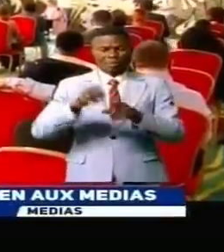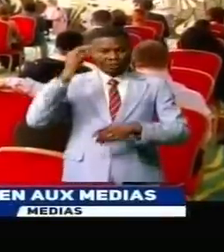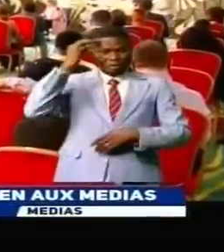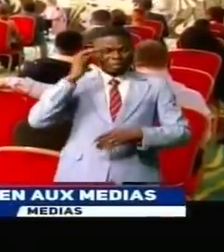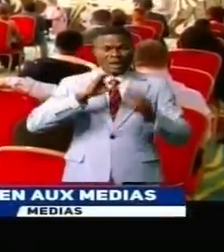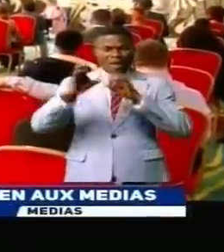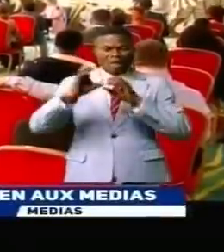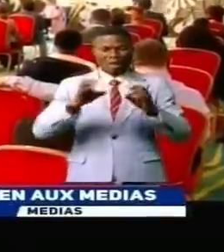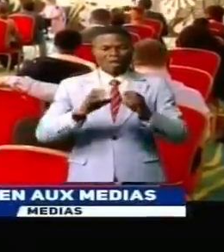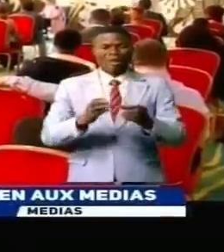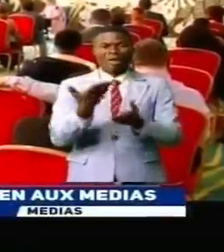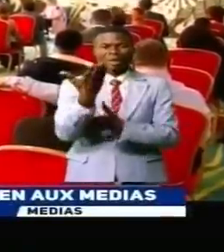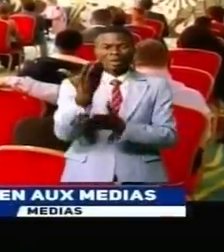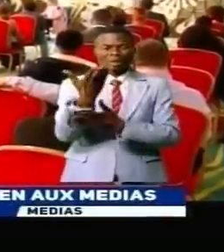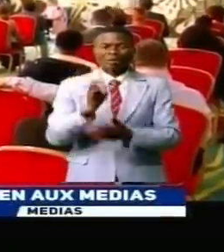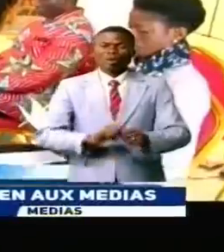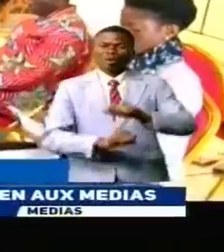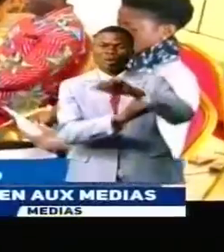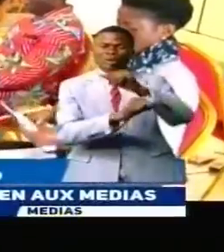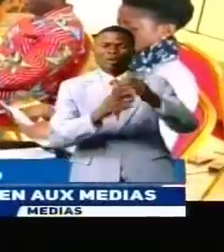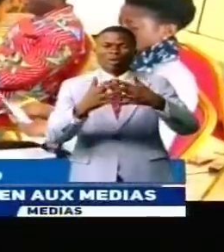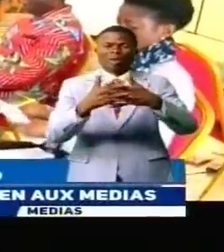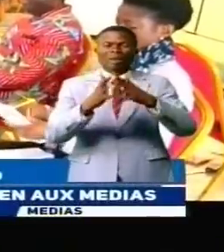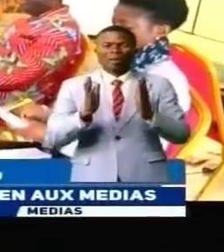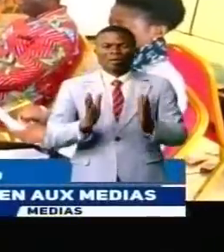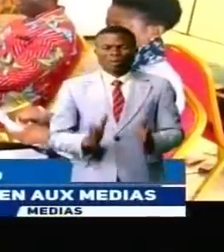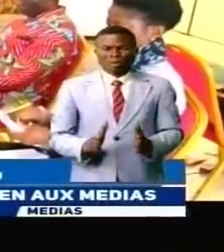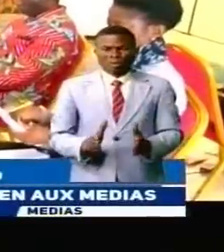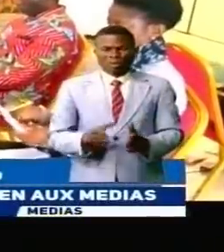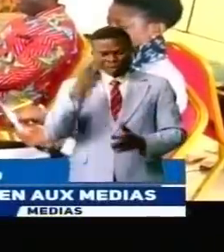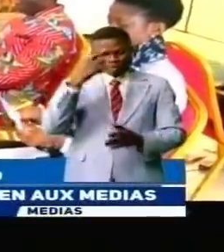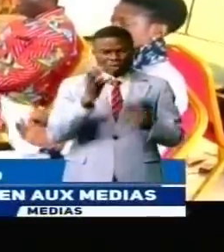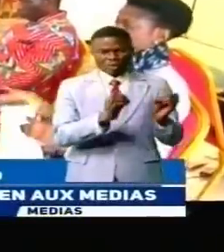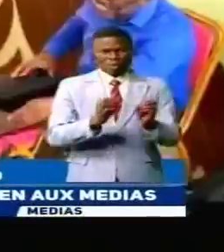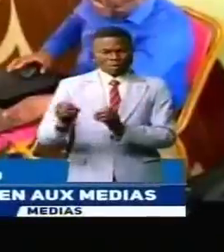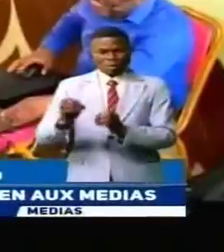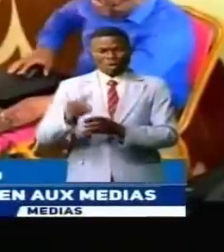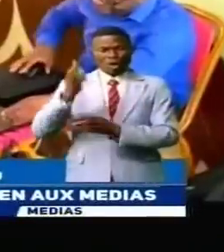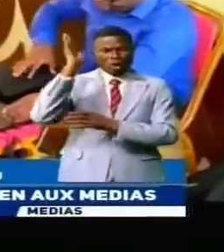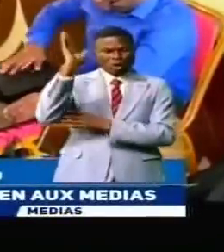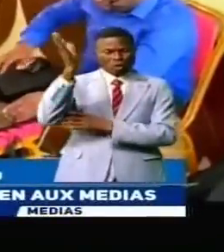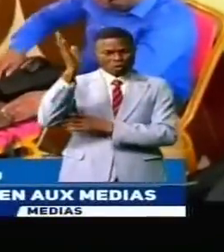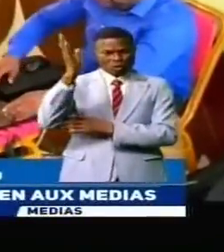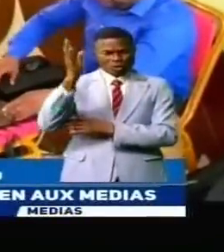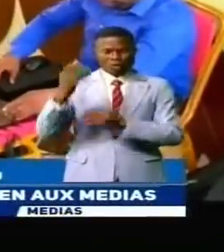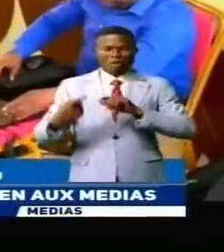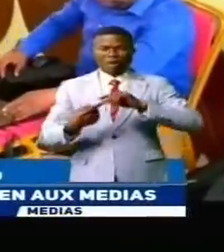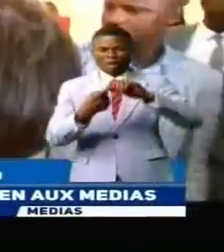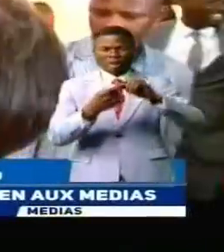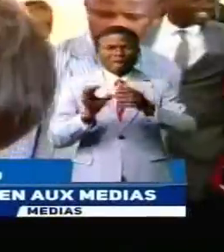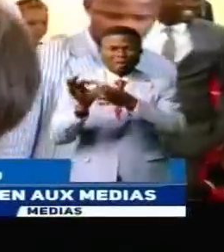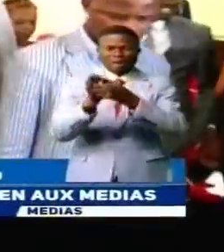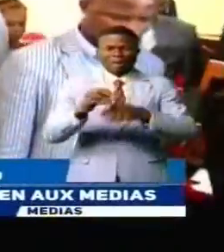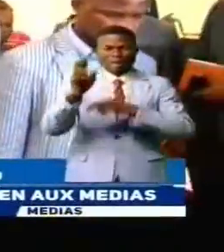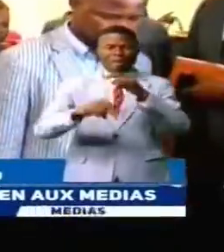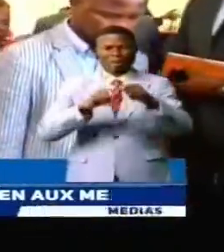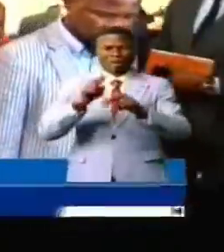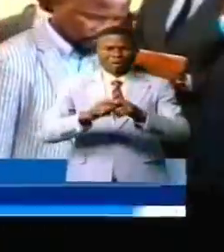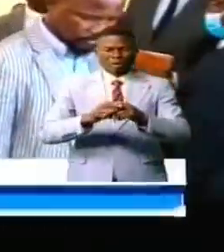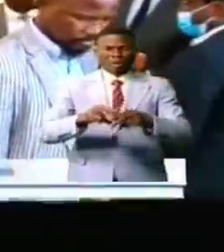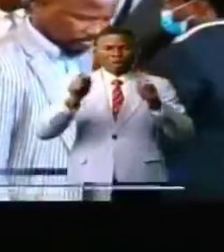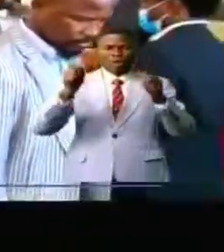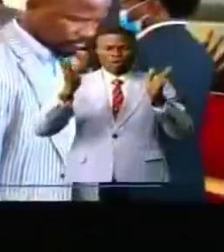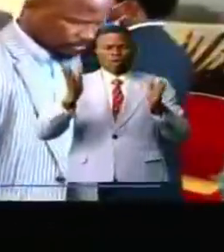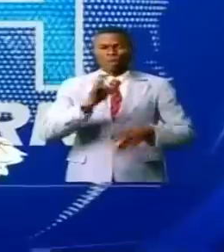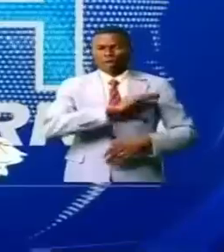et Médias de solliciter l'accompagnement de partenaires pour l'organisation du congrès extraordinaire de l'Union nationale de la presse